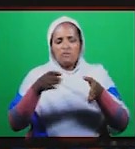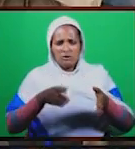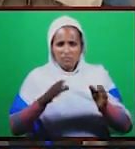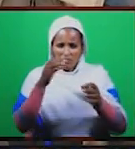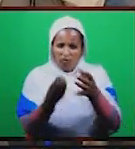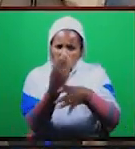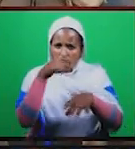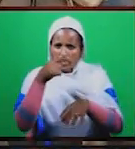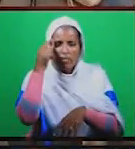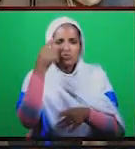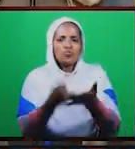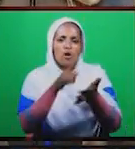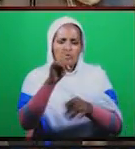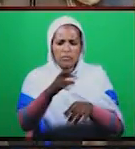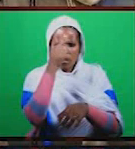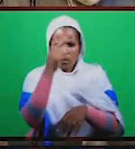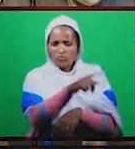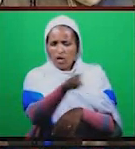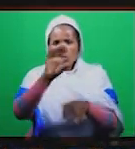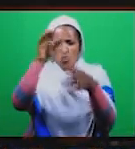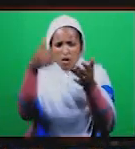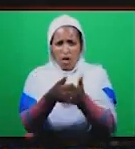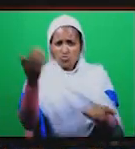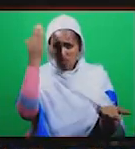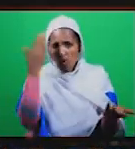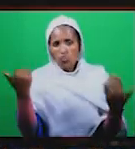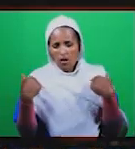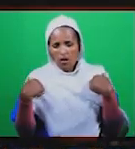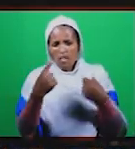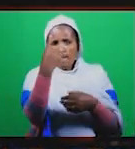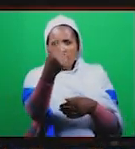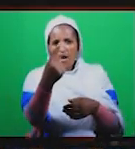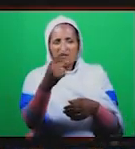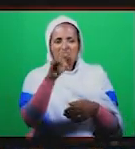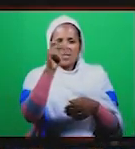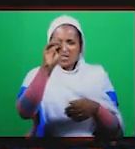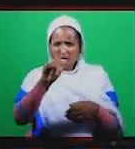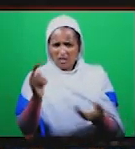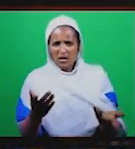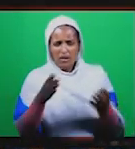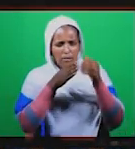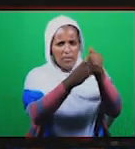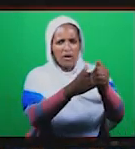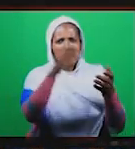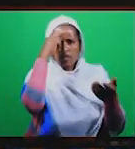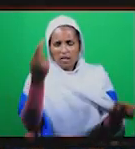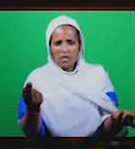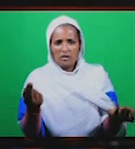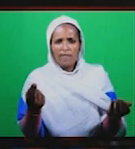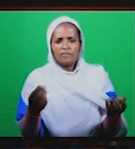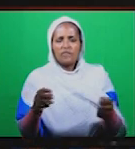ቢሆን አንዱ በዚህ ቦታ ላይ ተፈጥሯል ብዬ የማስበው ይሄ። ምክንያቱም እናንተ